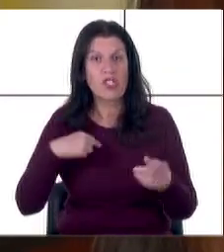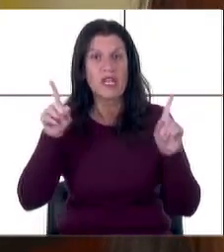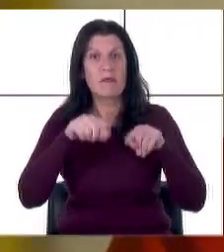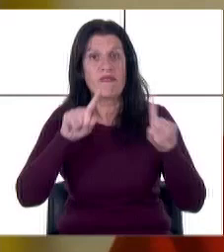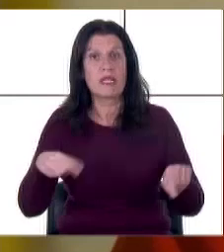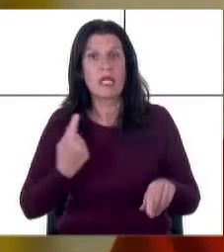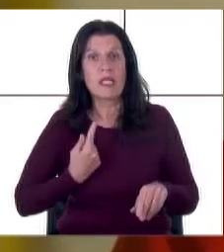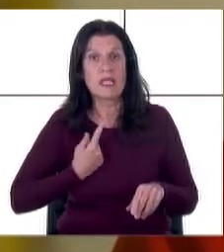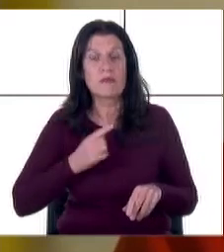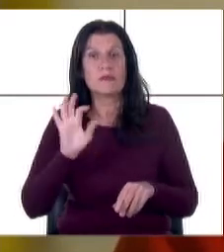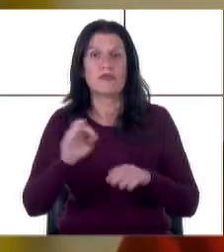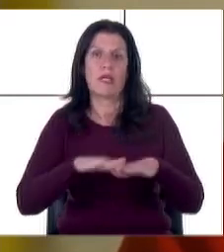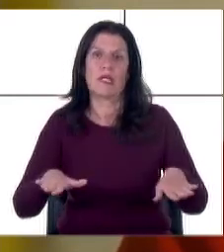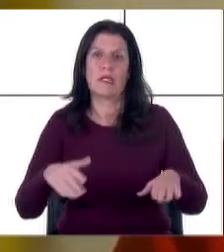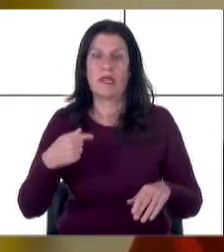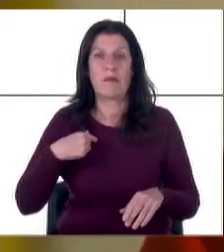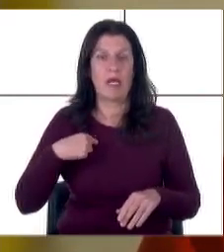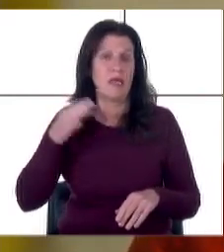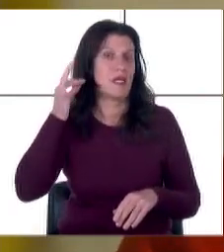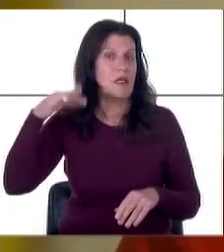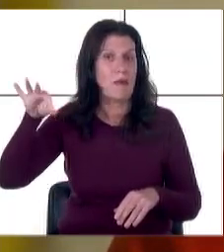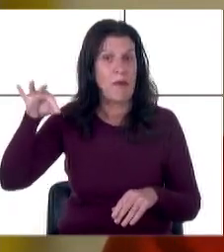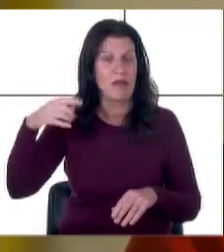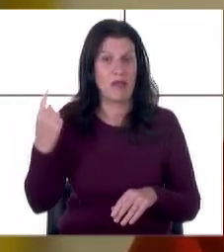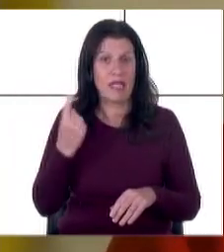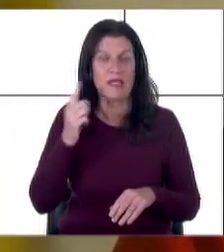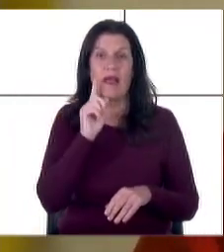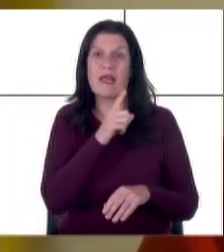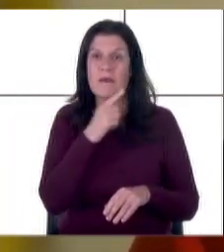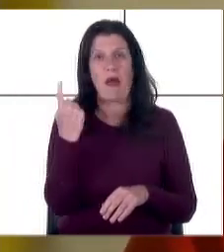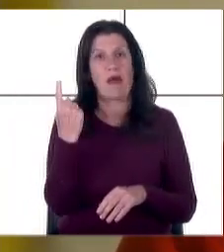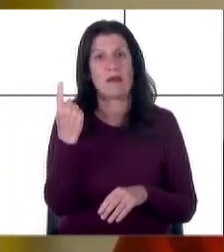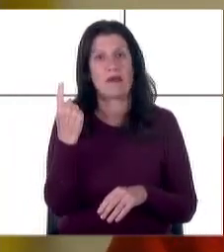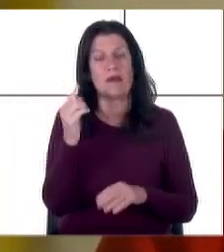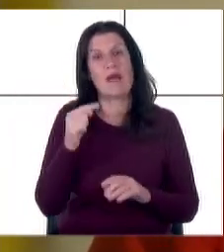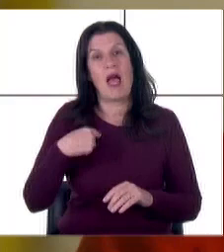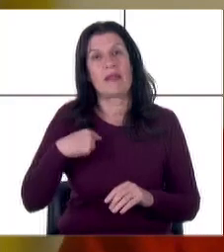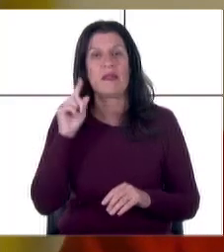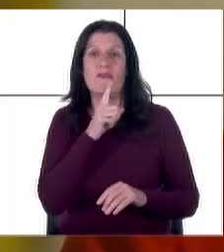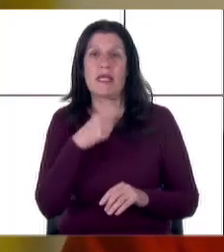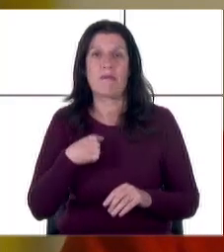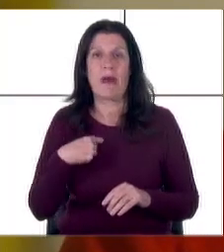הילדים. אני בת יחידה לאמא אחת, כאילו, רק אני ואמא